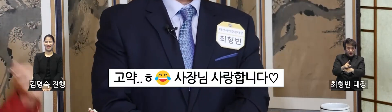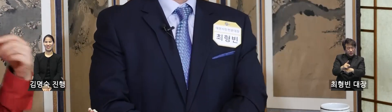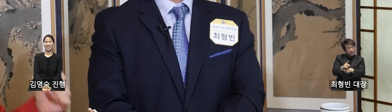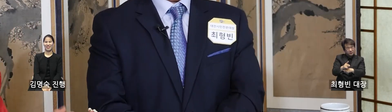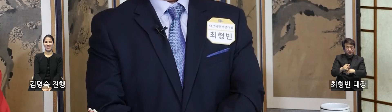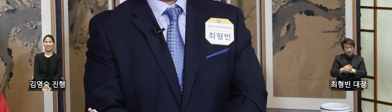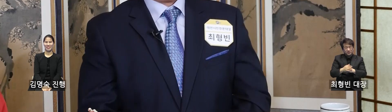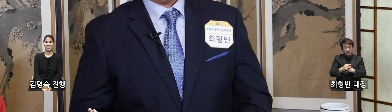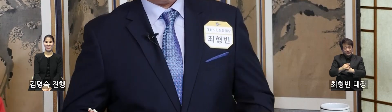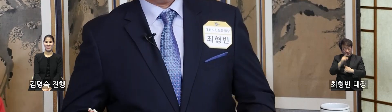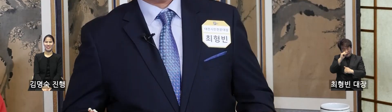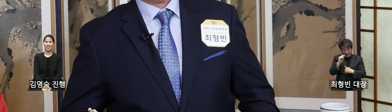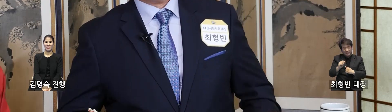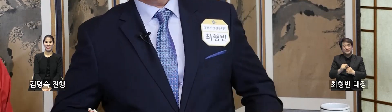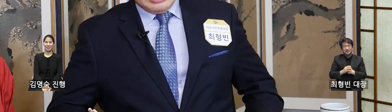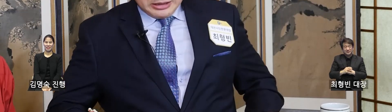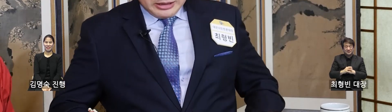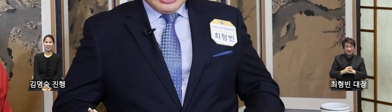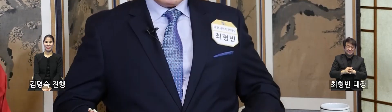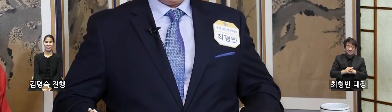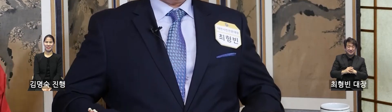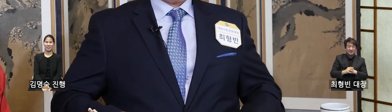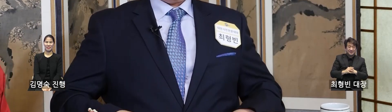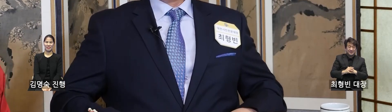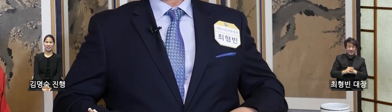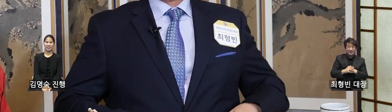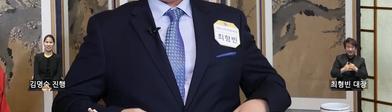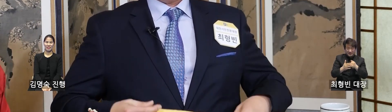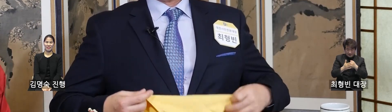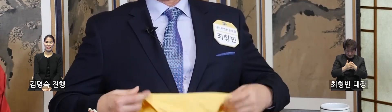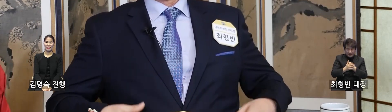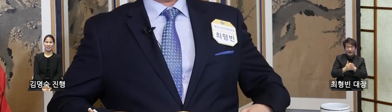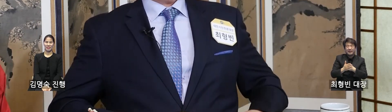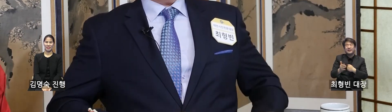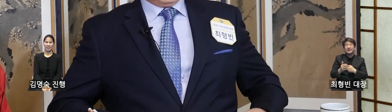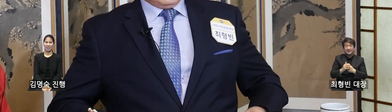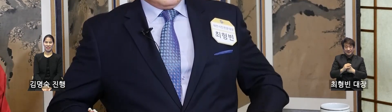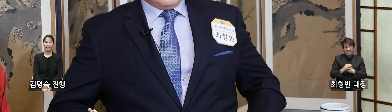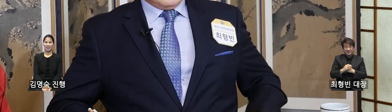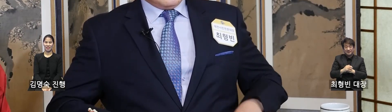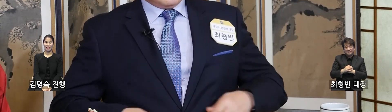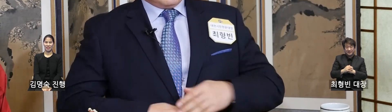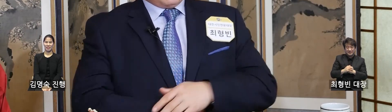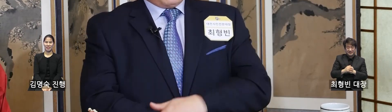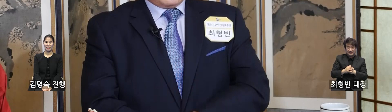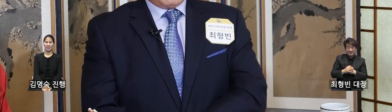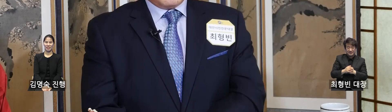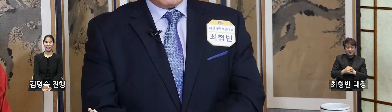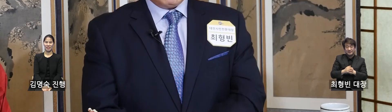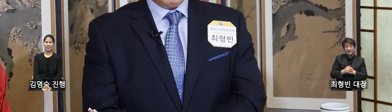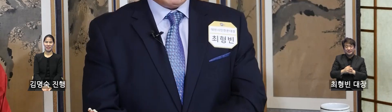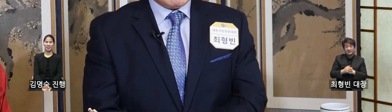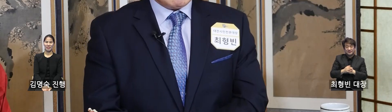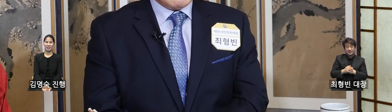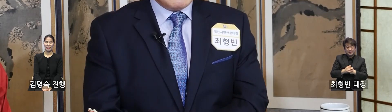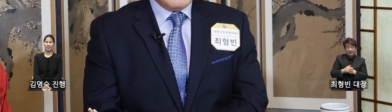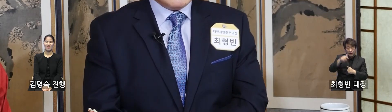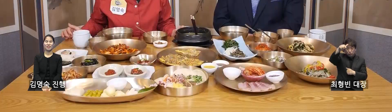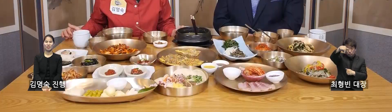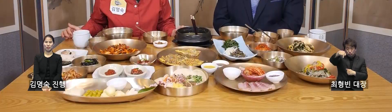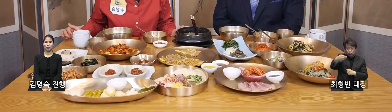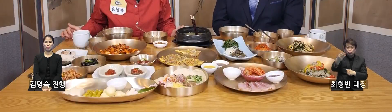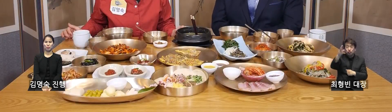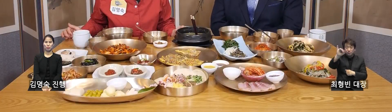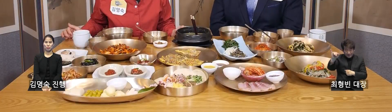하천의 반 나서야 8가지 구요 성격에 한 성격 해요 그래서 2 군립 이라던가